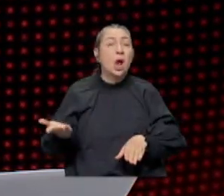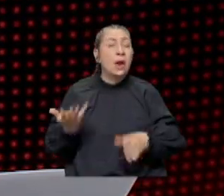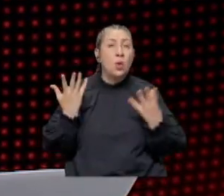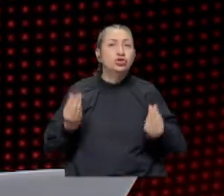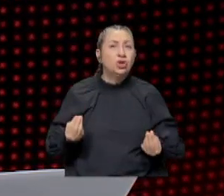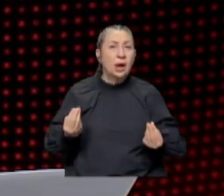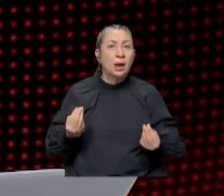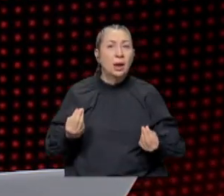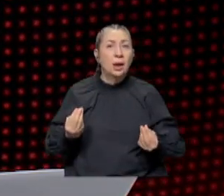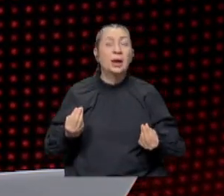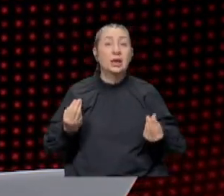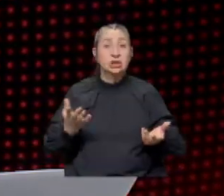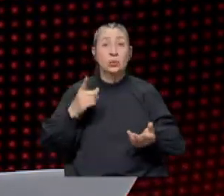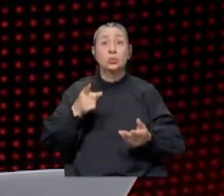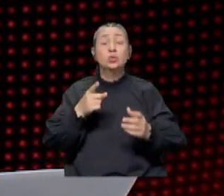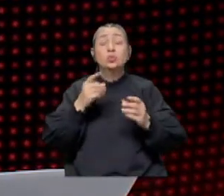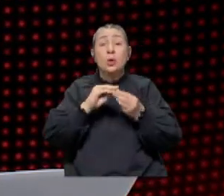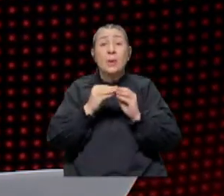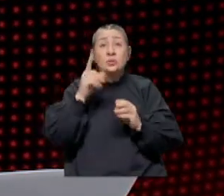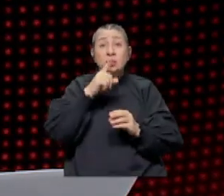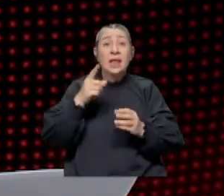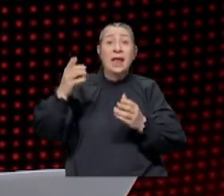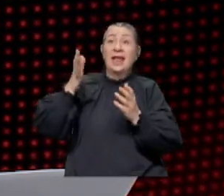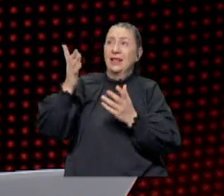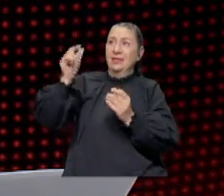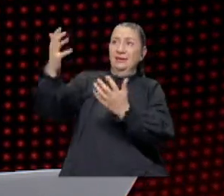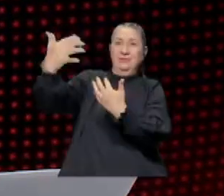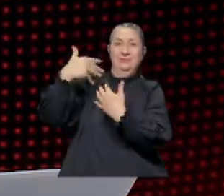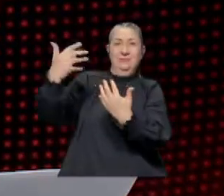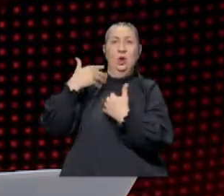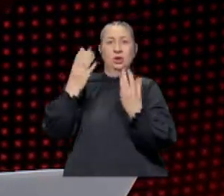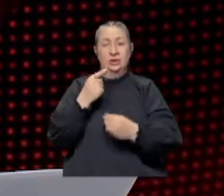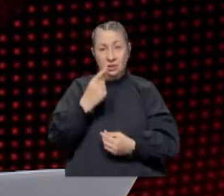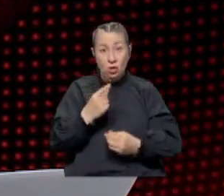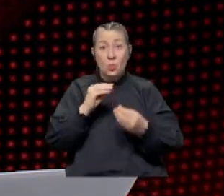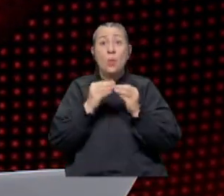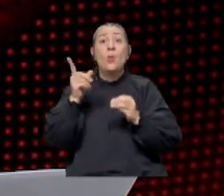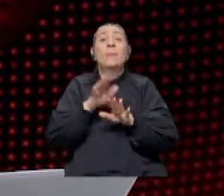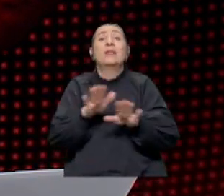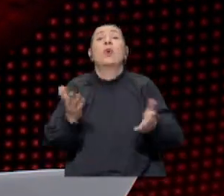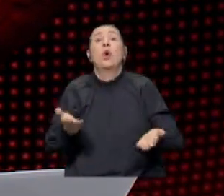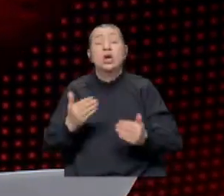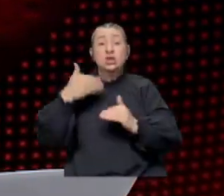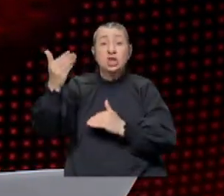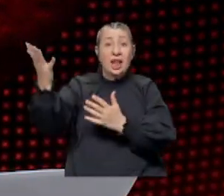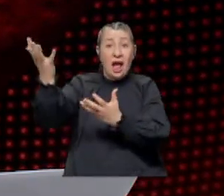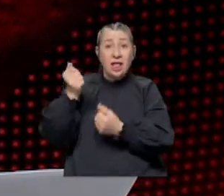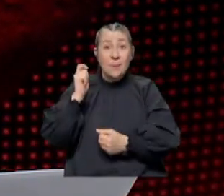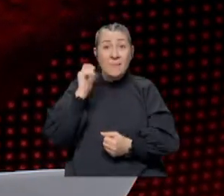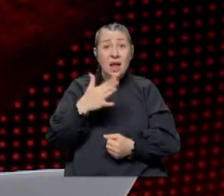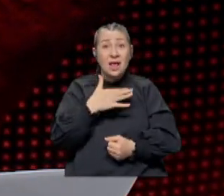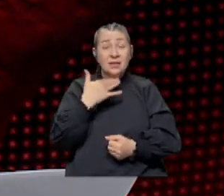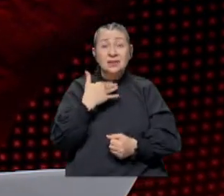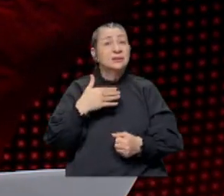ne olacak diye. İşte bu sorun yüzünden de ithalata gidilecek diyelim. Sorun orada da bitmiyor. Dışarıdan aldığımız pahalı